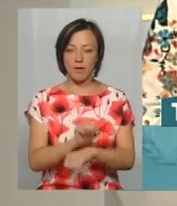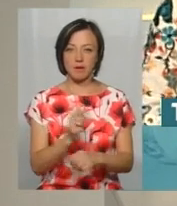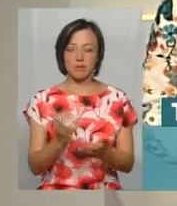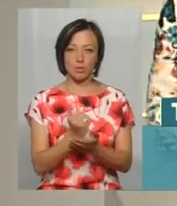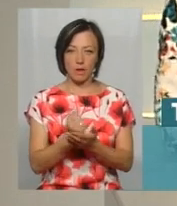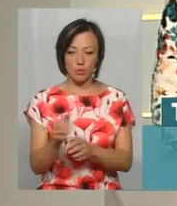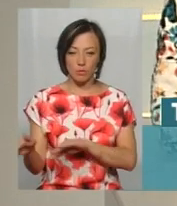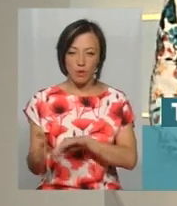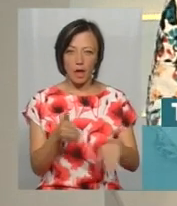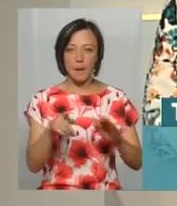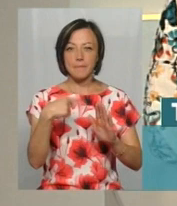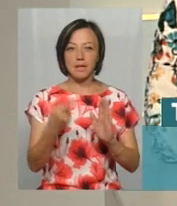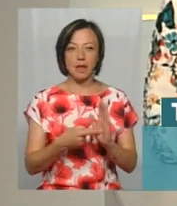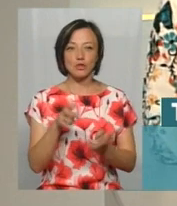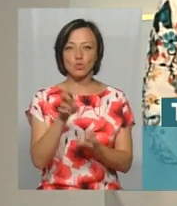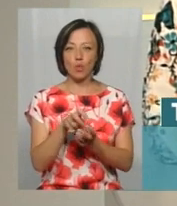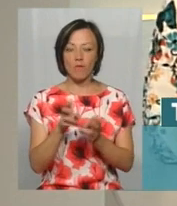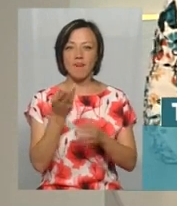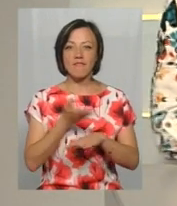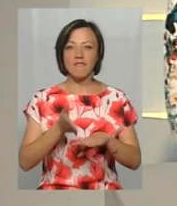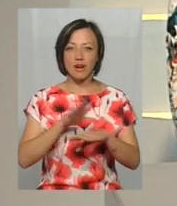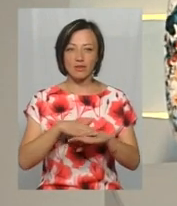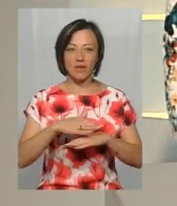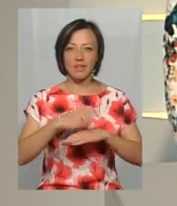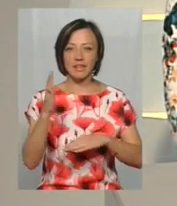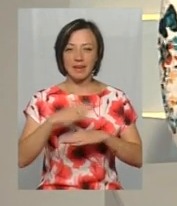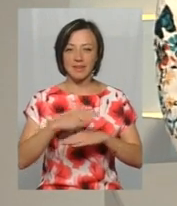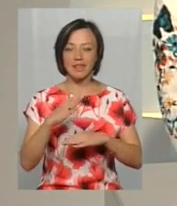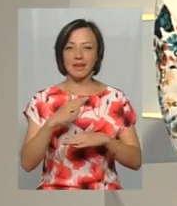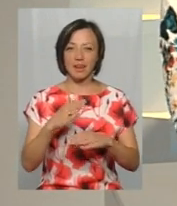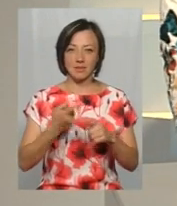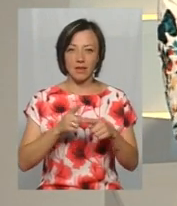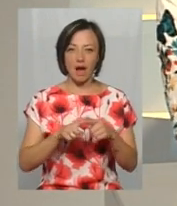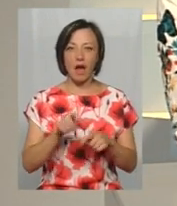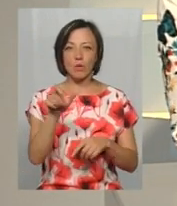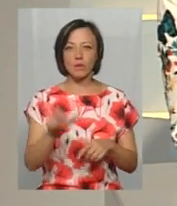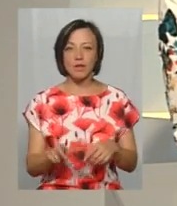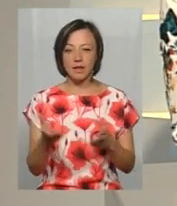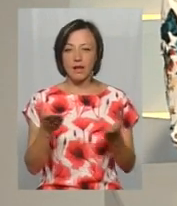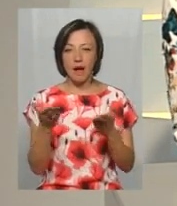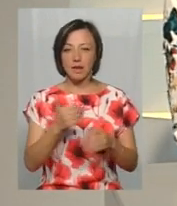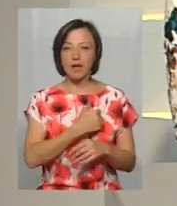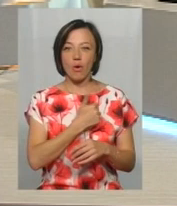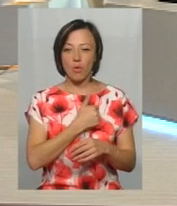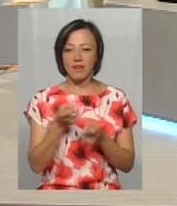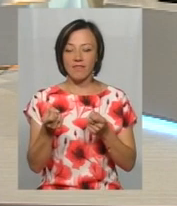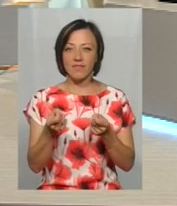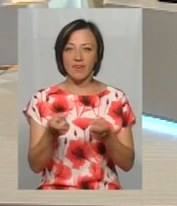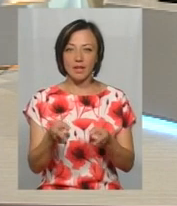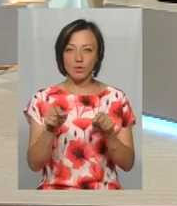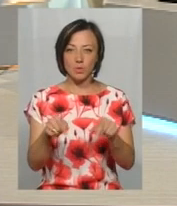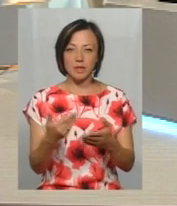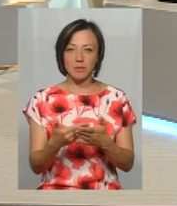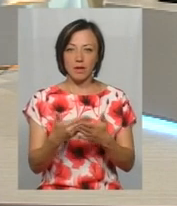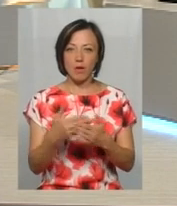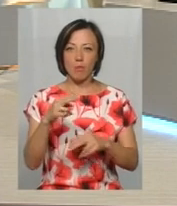питання. Щурові важко буде відкрити кришку, так каже постачальник. А от людині, яка захоче викинути туди,